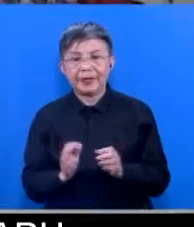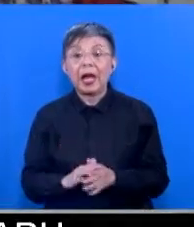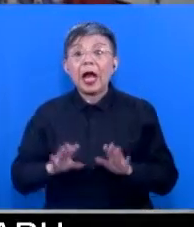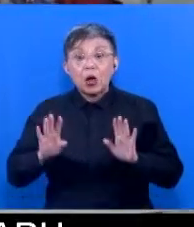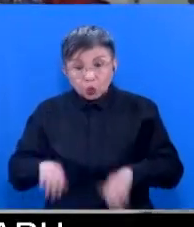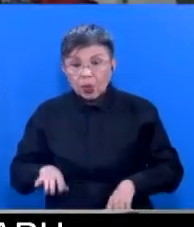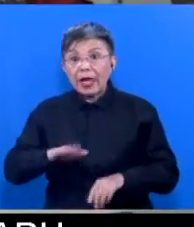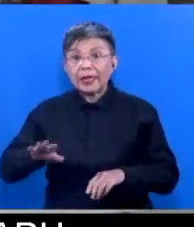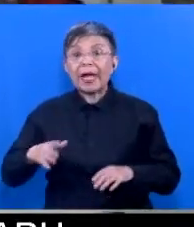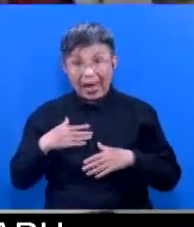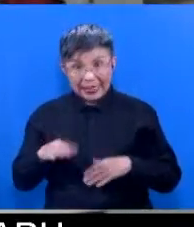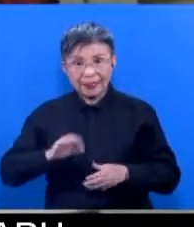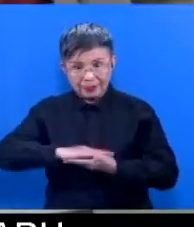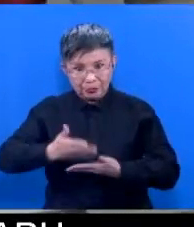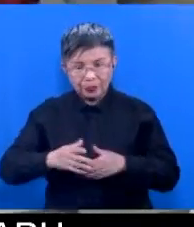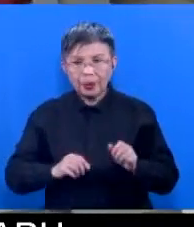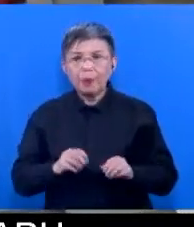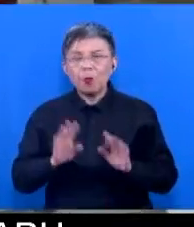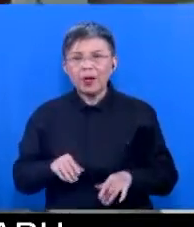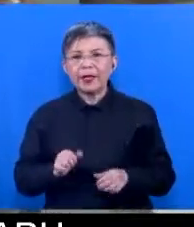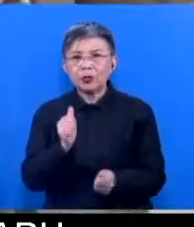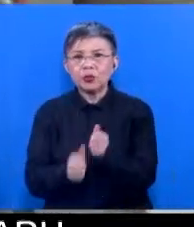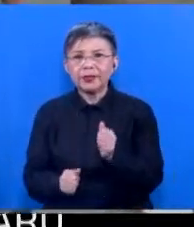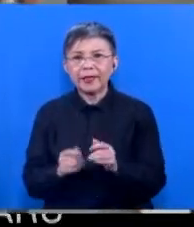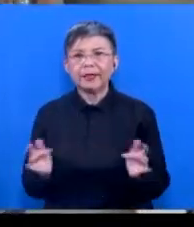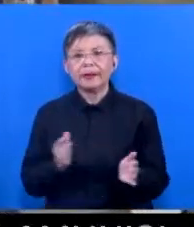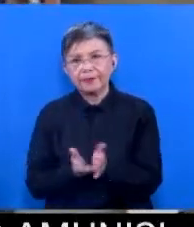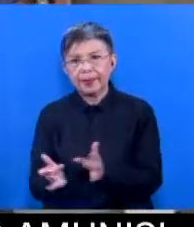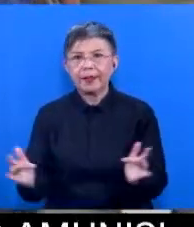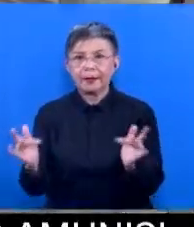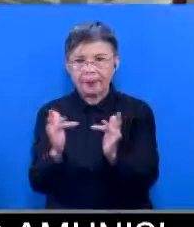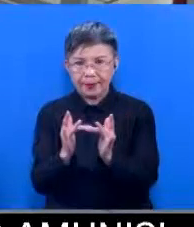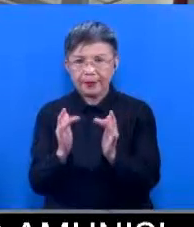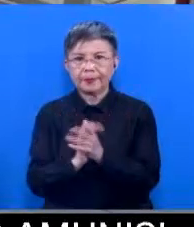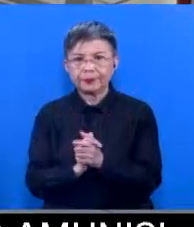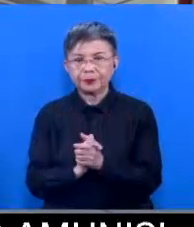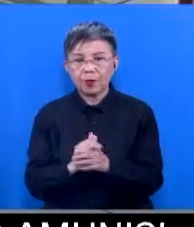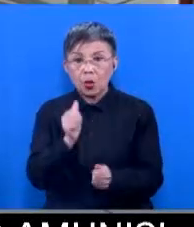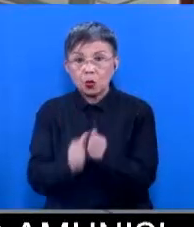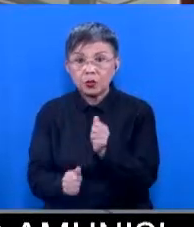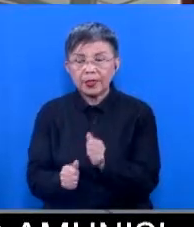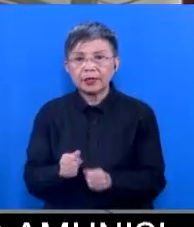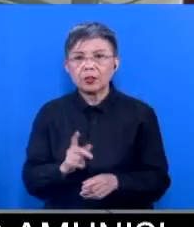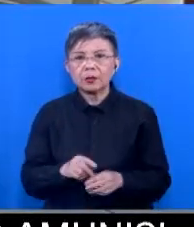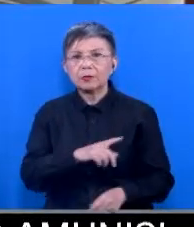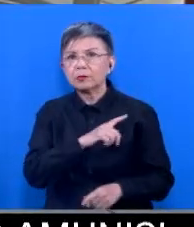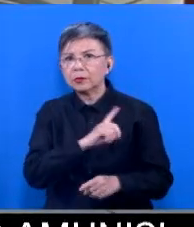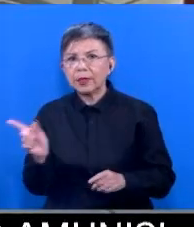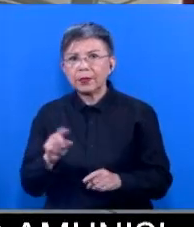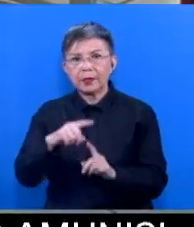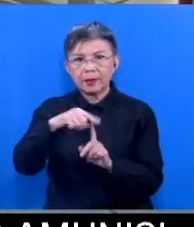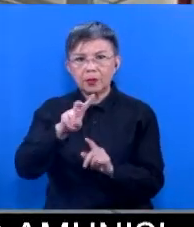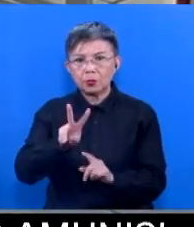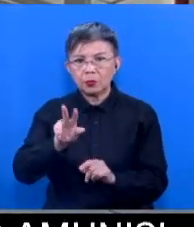memiliki fasilitas memadai, diperbolehkan mengikuti ujian daring. Rencananya ujian sekolah ini akan berlangsung hingga